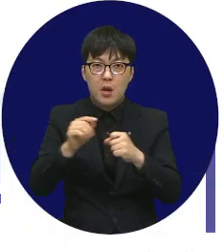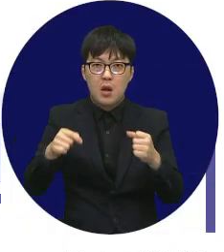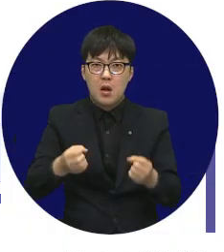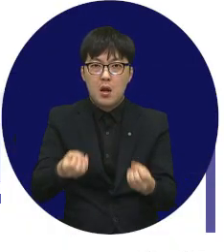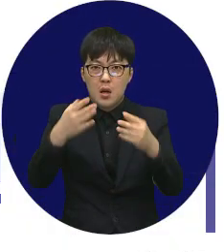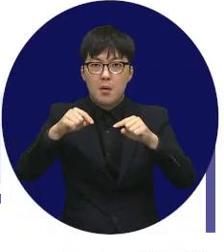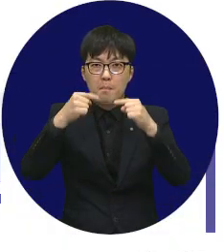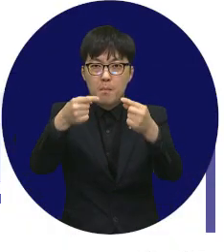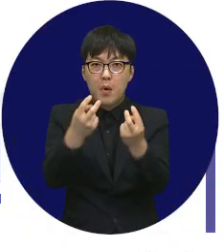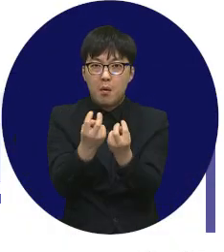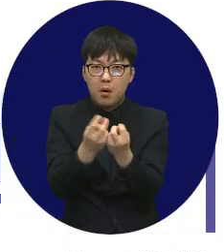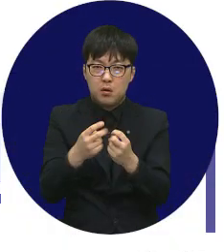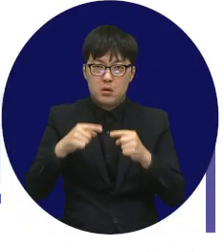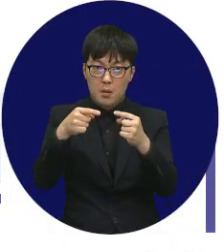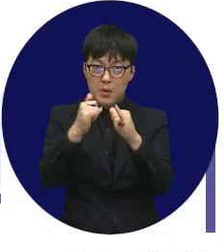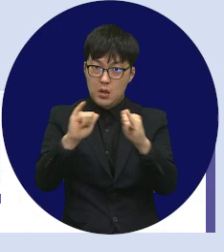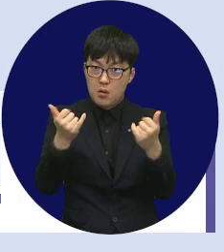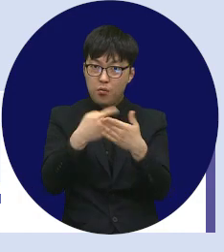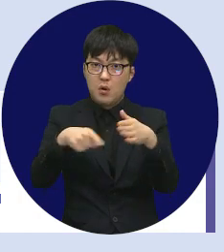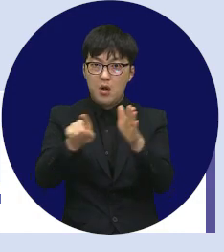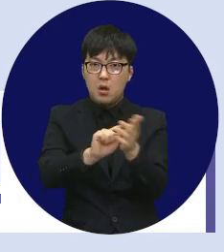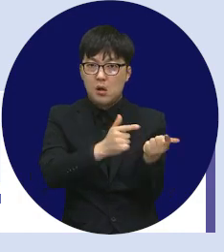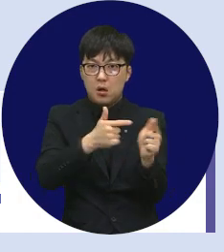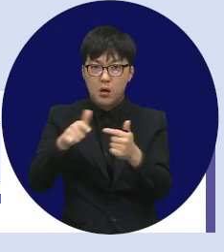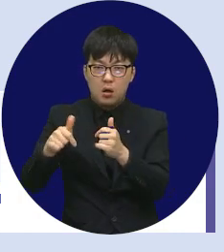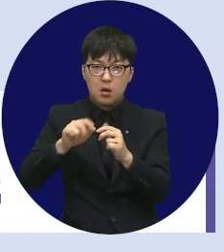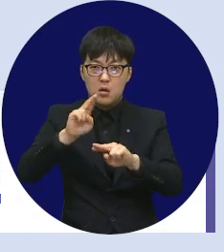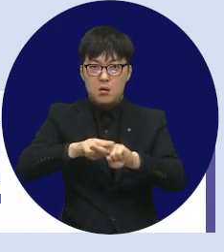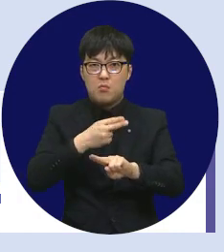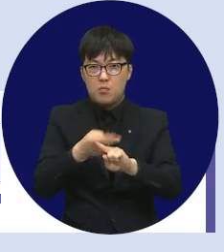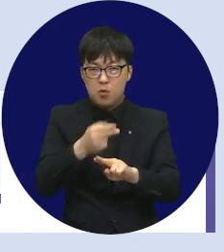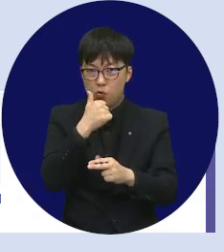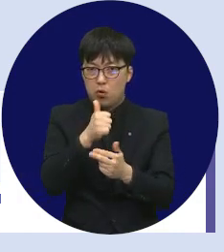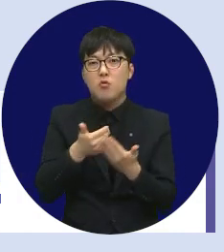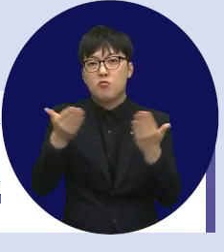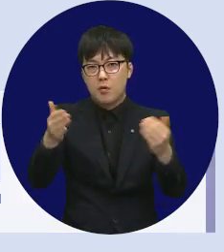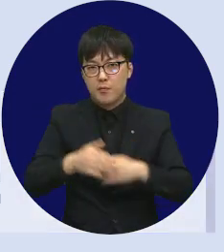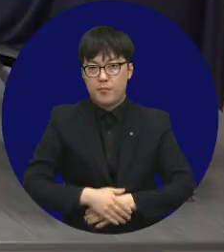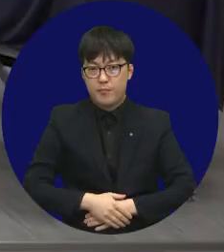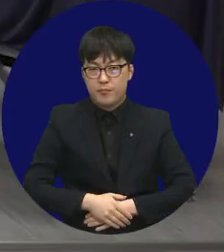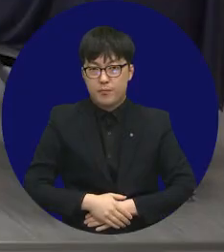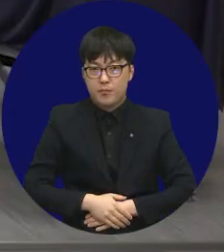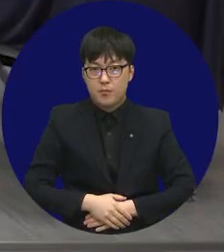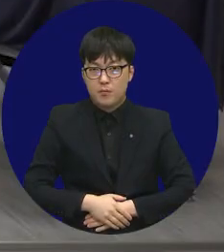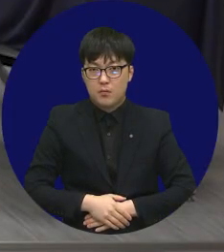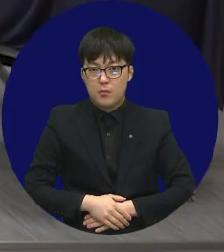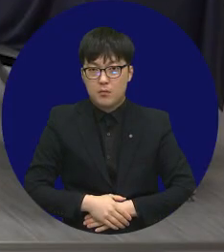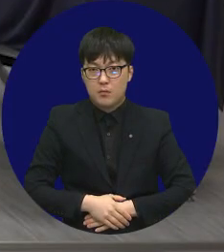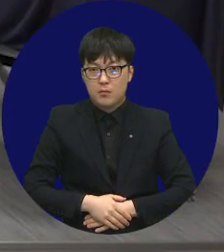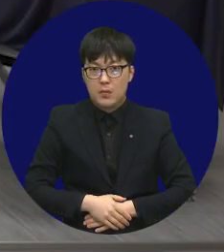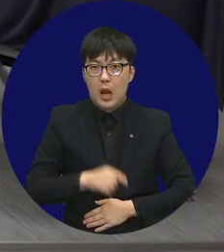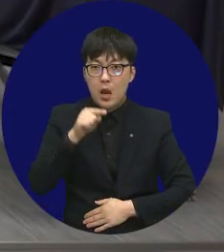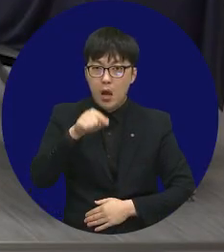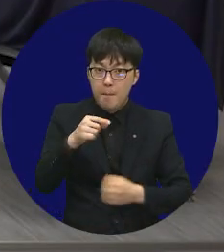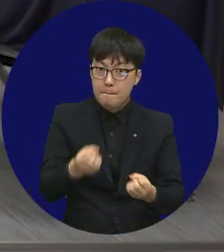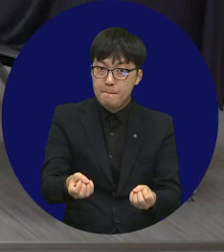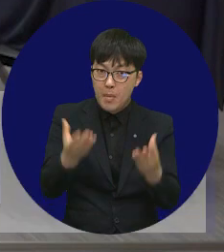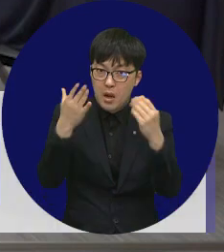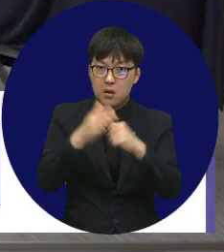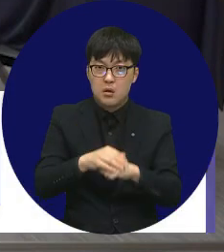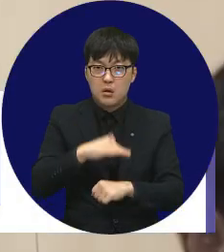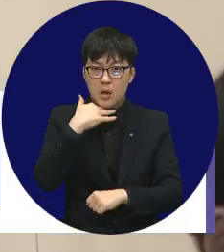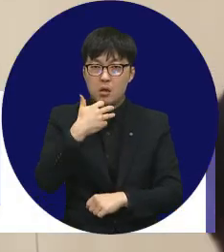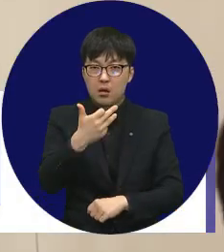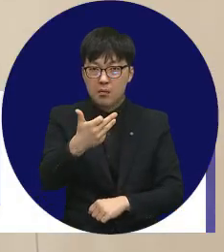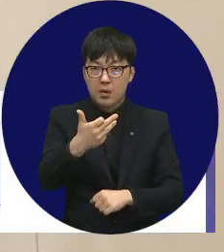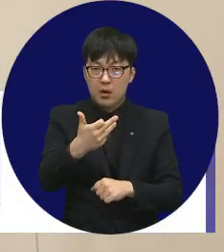참여 방법과 참여자들을 위한 다양한 상품을 소개하는 코너도 마련됐습니다. 특히 이번 페스티벌에서는